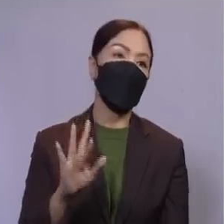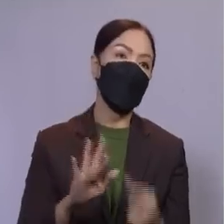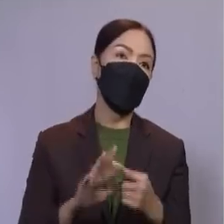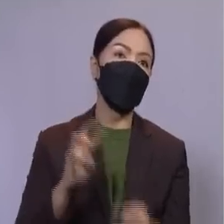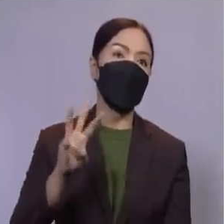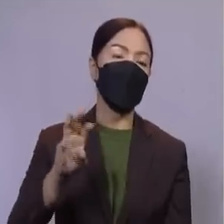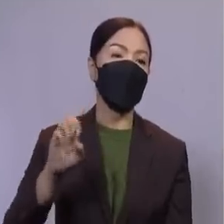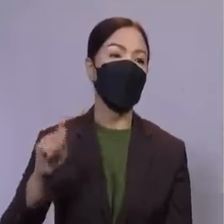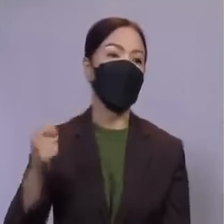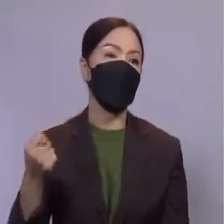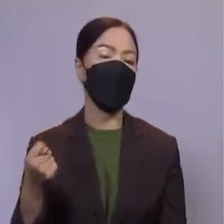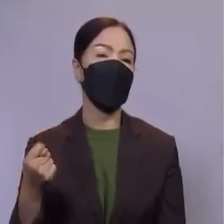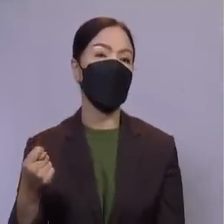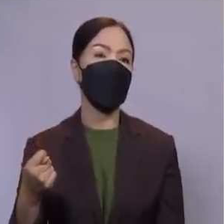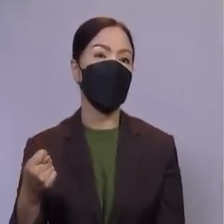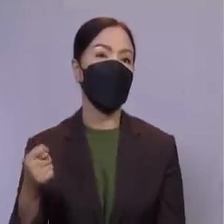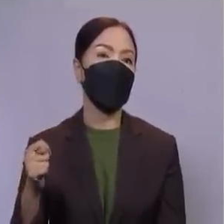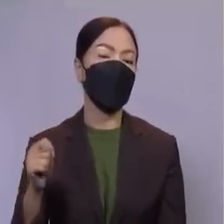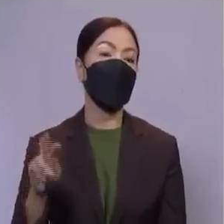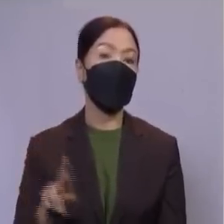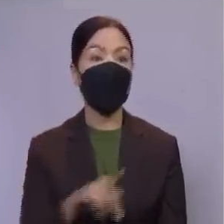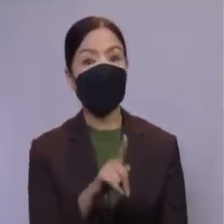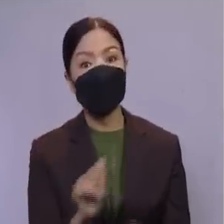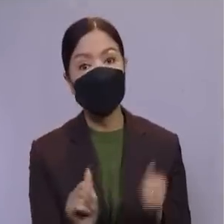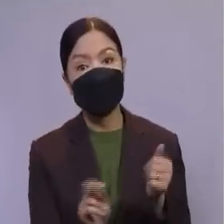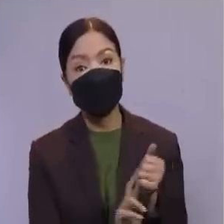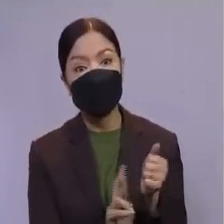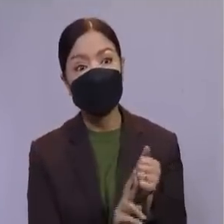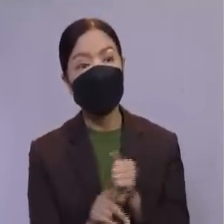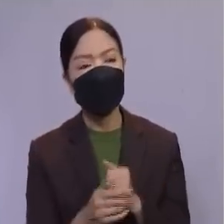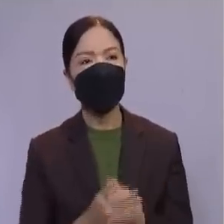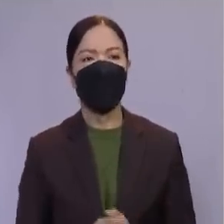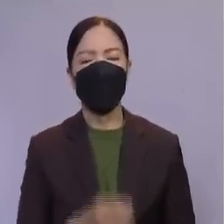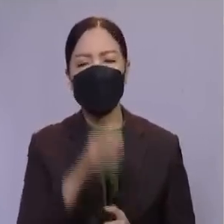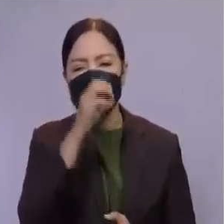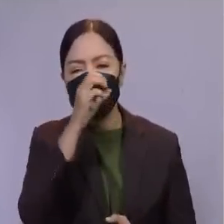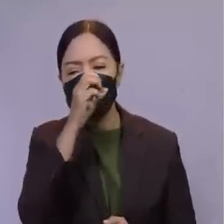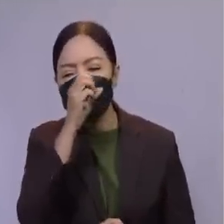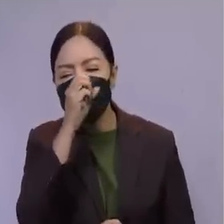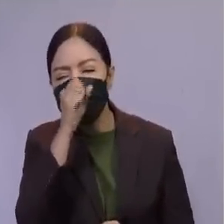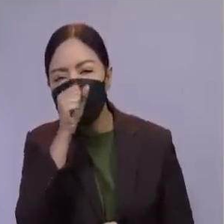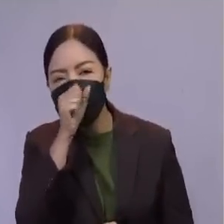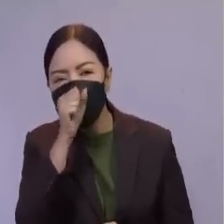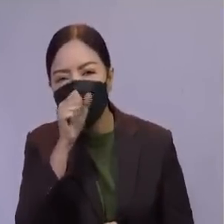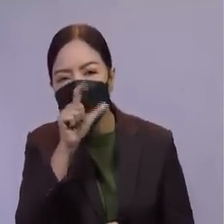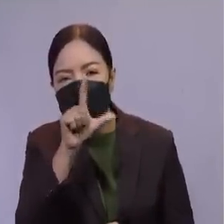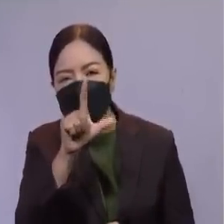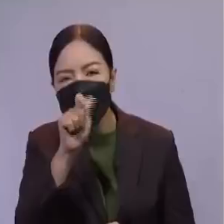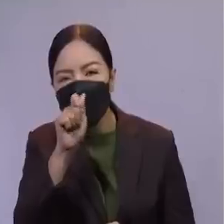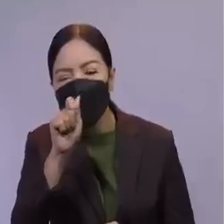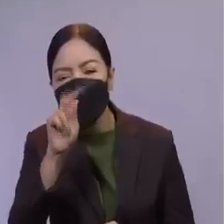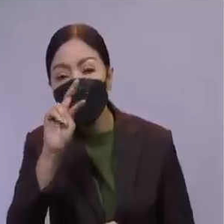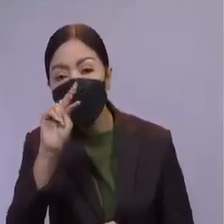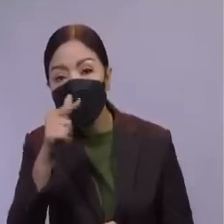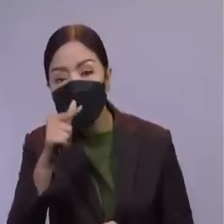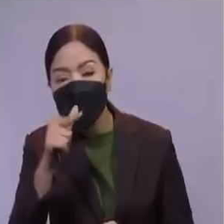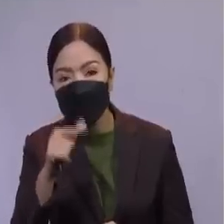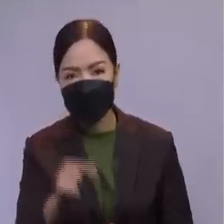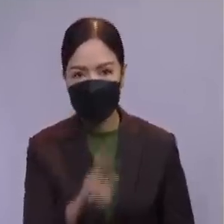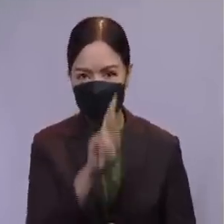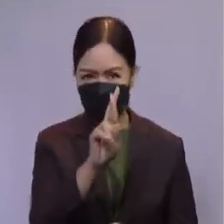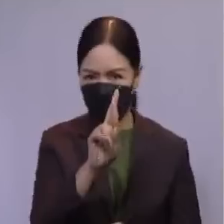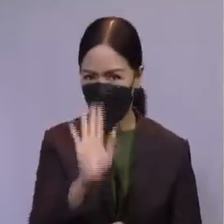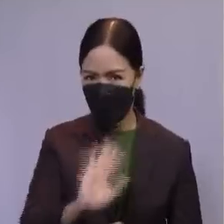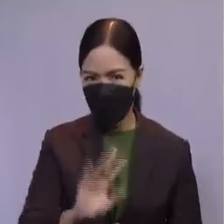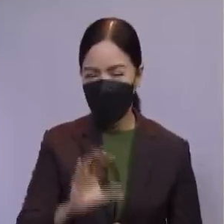จากการที่ท่านเป็นรองนายกใช่มั้ยคะท่านได้ฉายาว่าลองนายกรเรือกับลลิงลือกับลลิงนะคะ